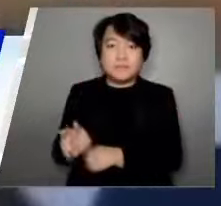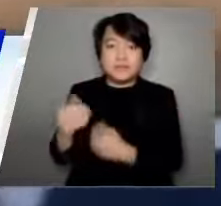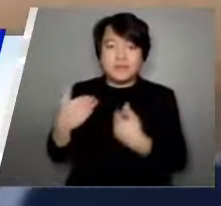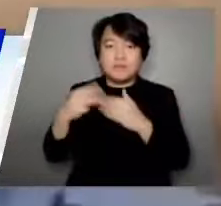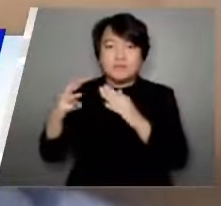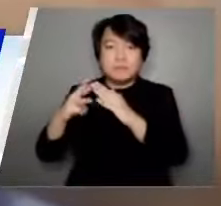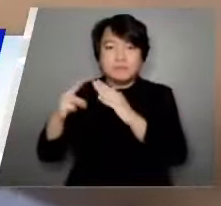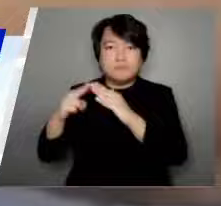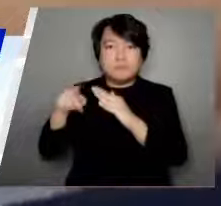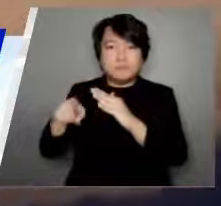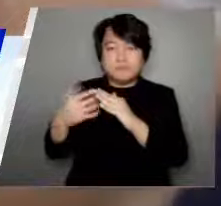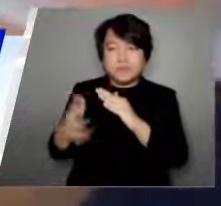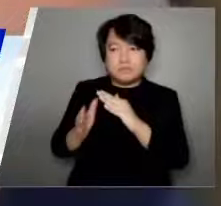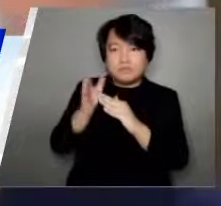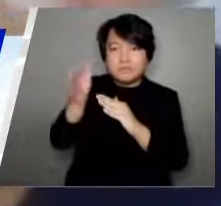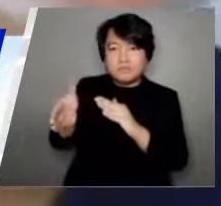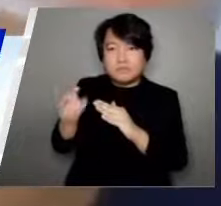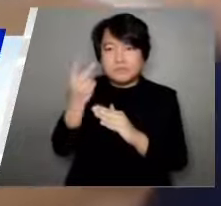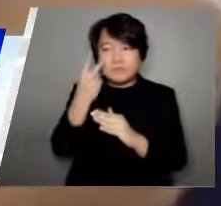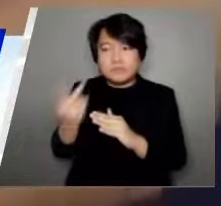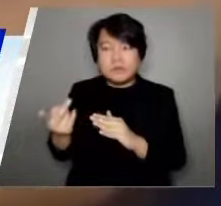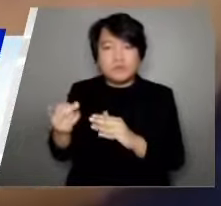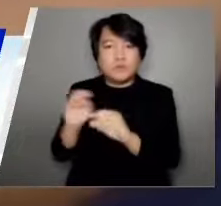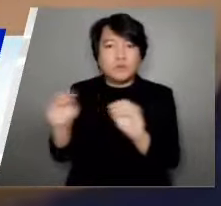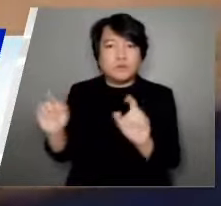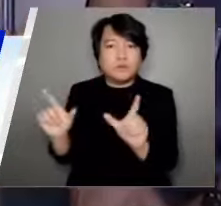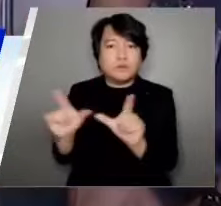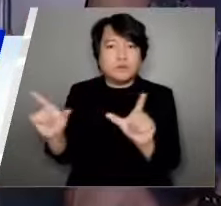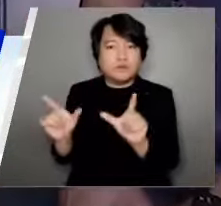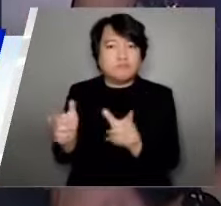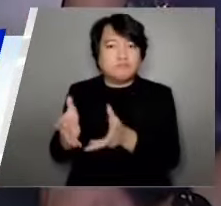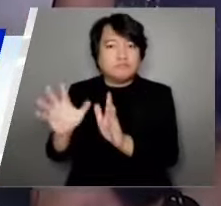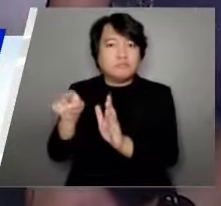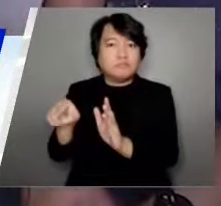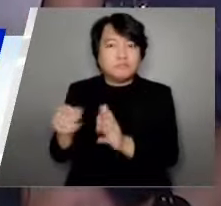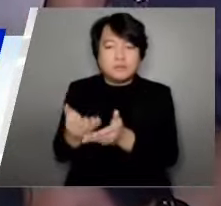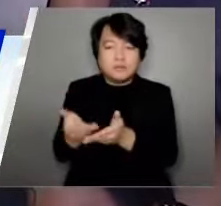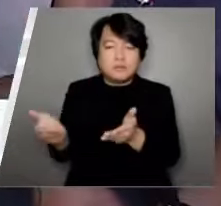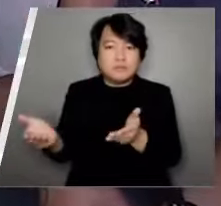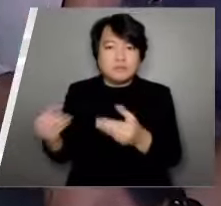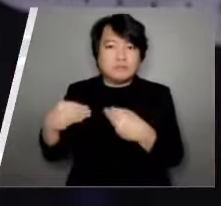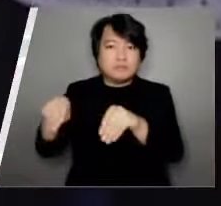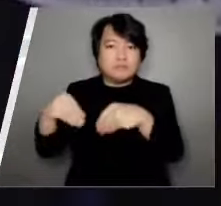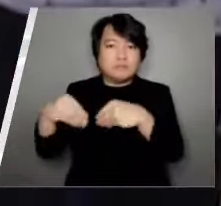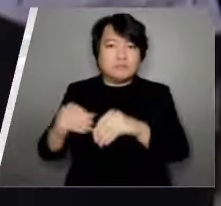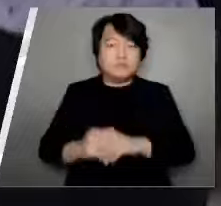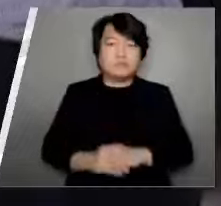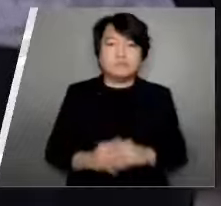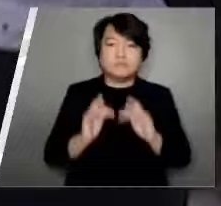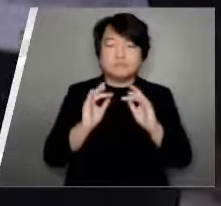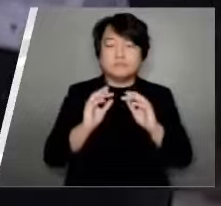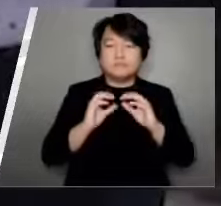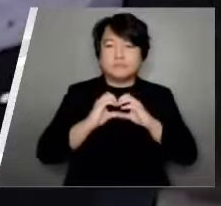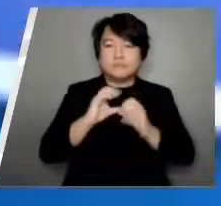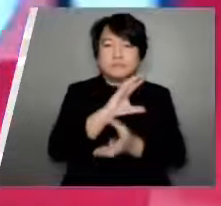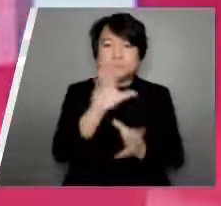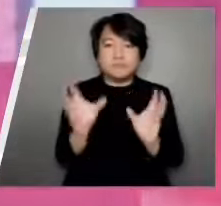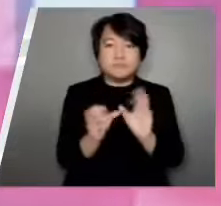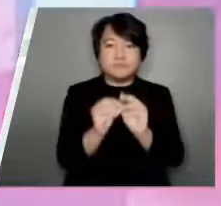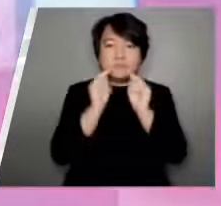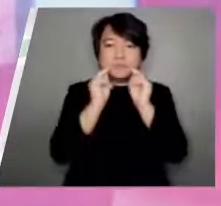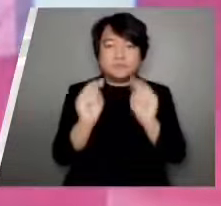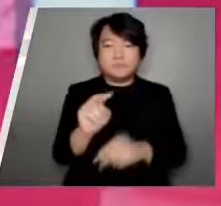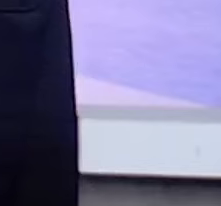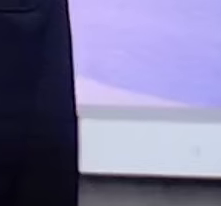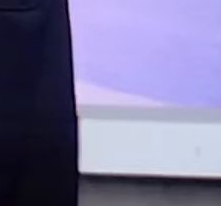na nakitaan din ng mga unregistered at uncertified appliance. Para sa GMA Integrated News, Jamie Santos ang inyong